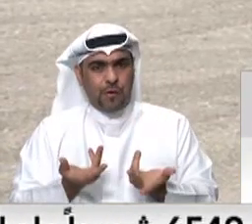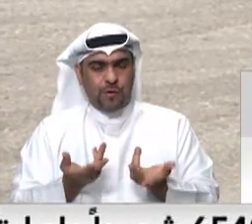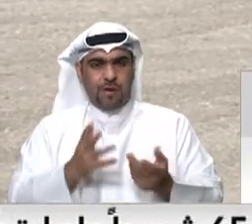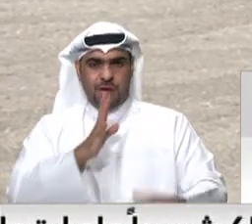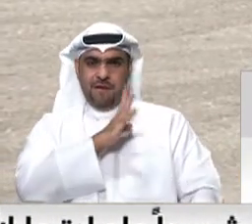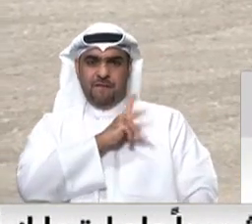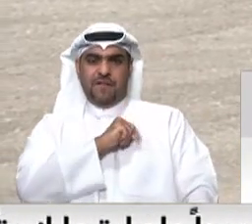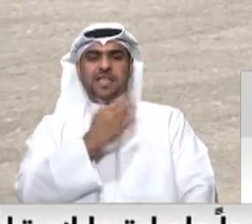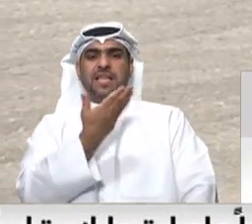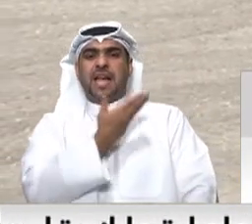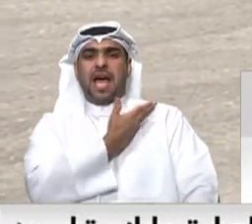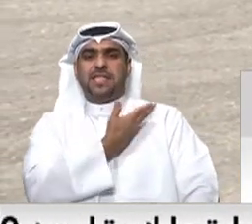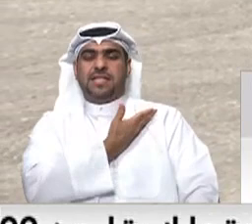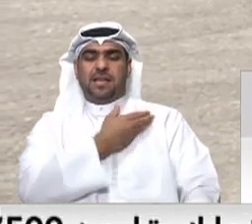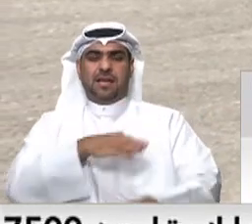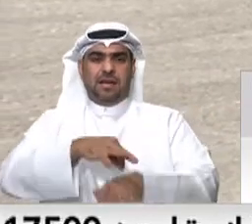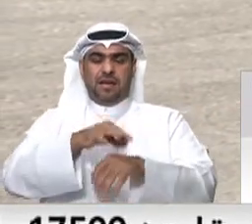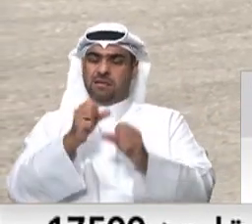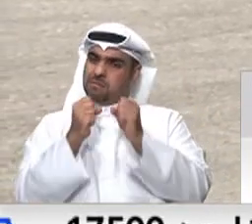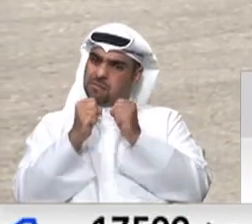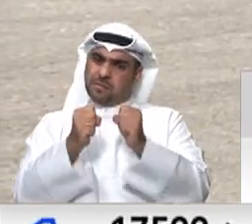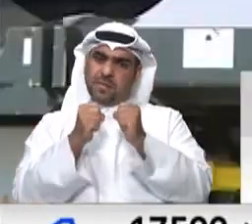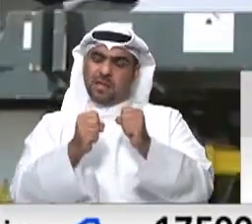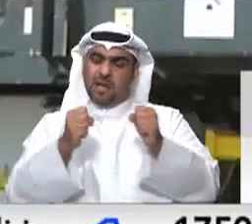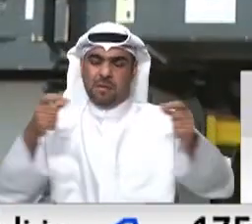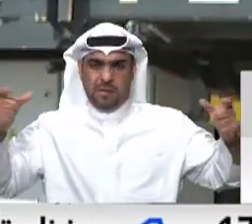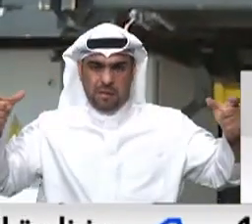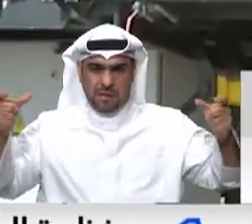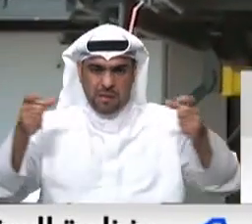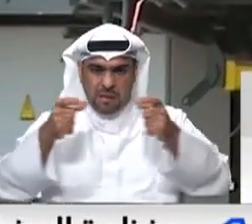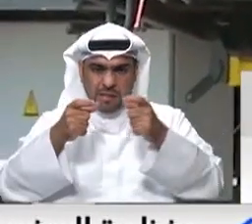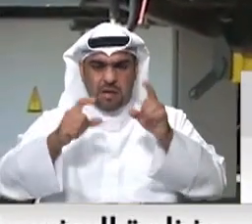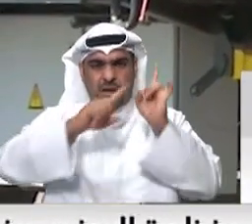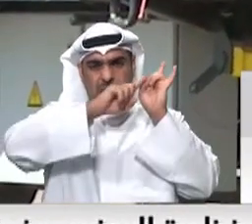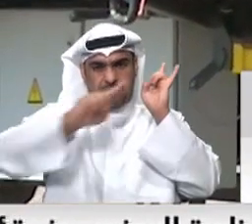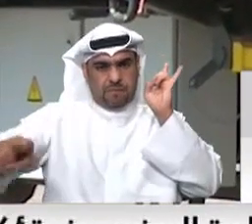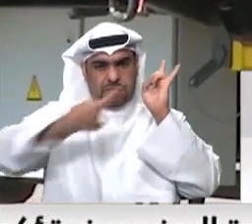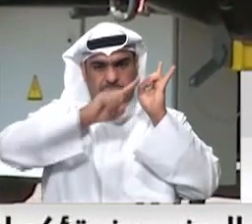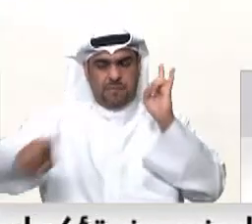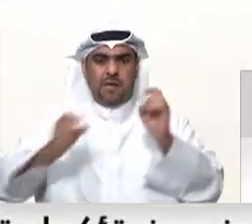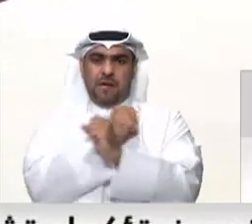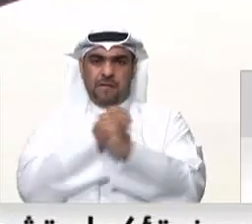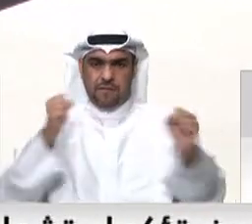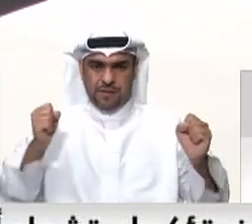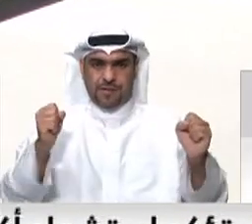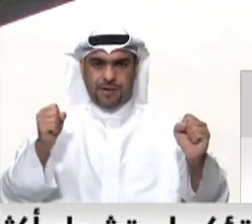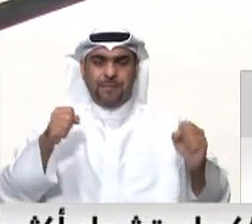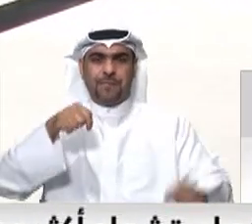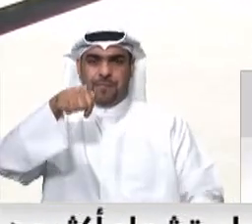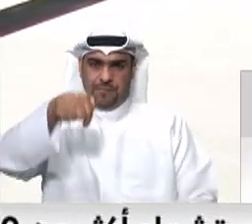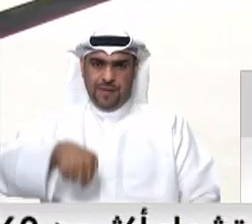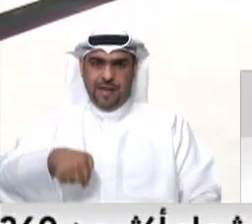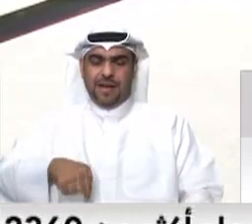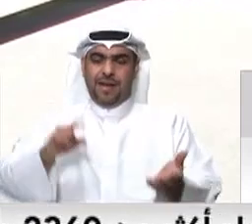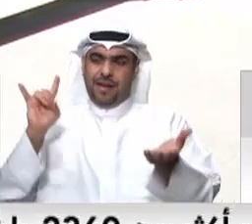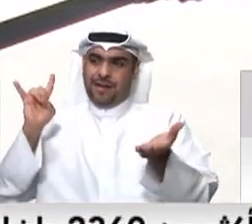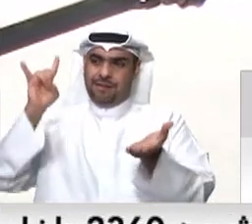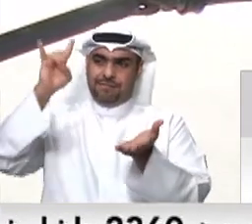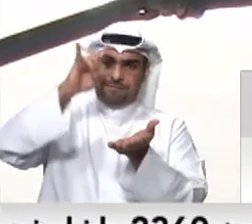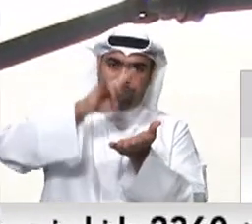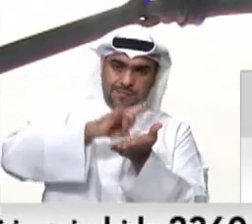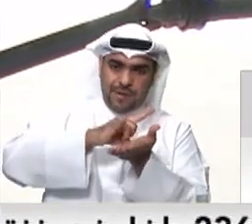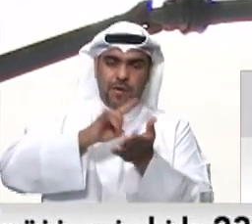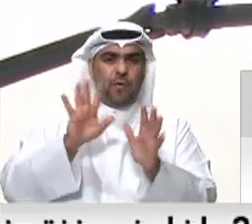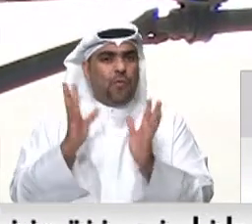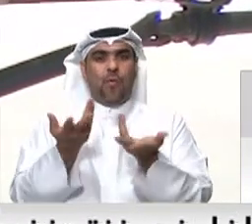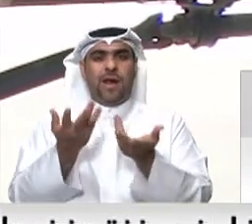الذي يحمل المساعدات الإغاثية والمواد الغذائية للمحاصرين في غزة. الطائرة حطت رحالها وهي تحمل 40